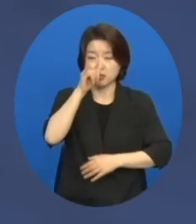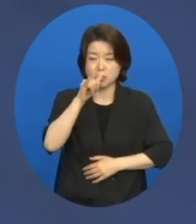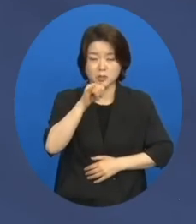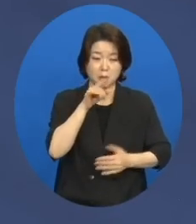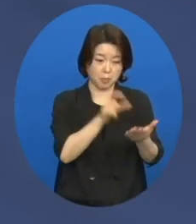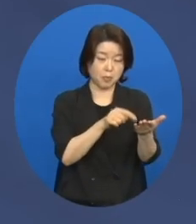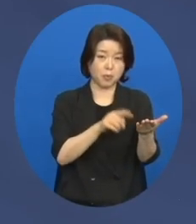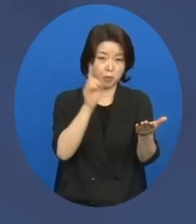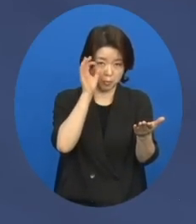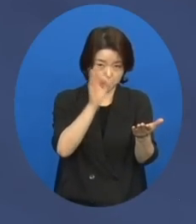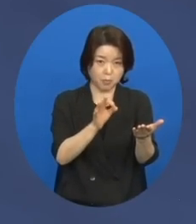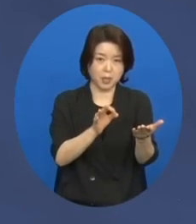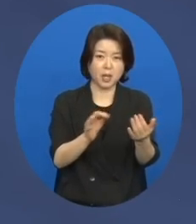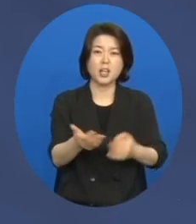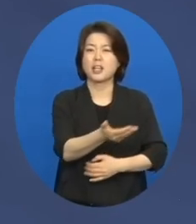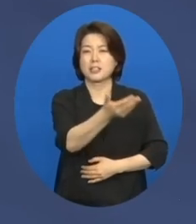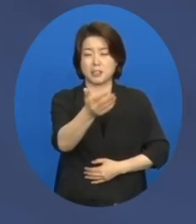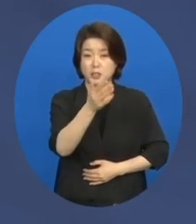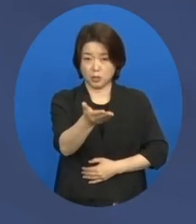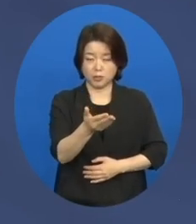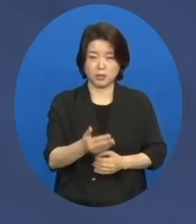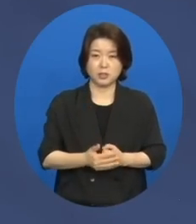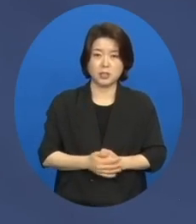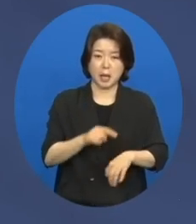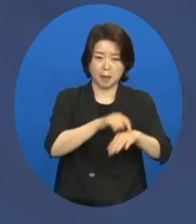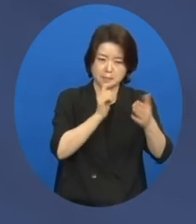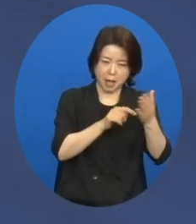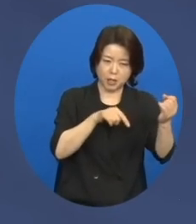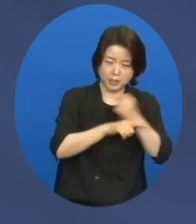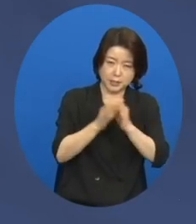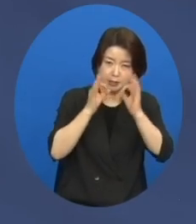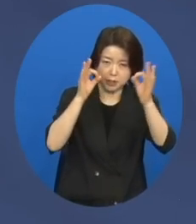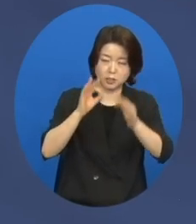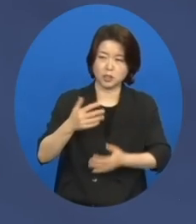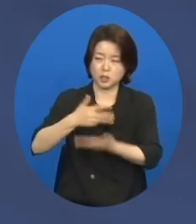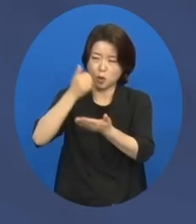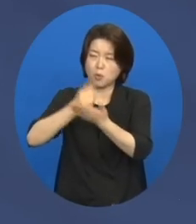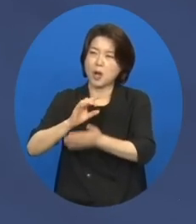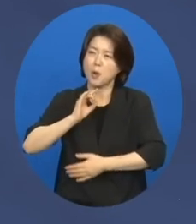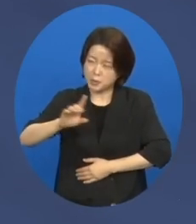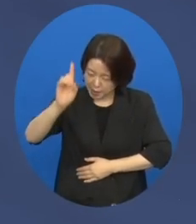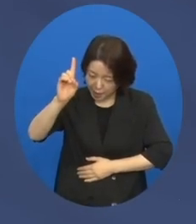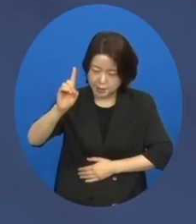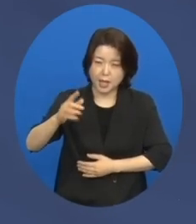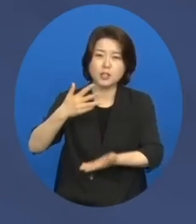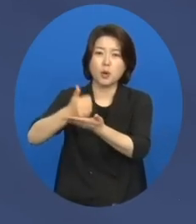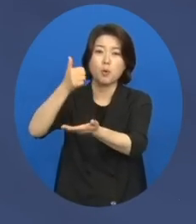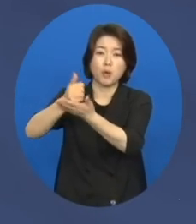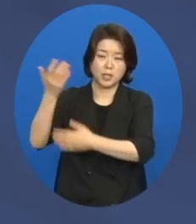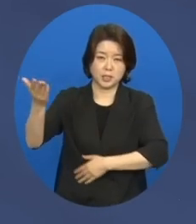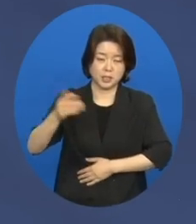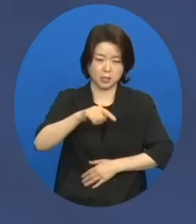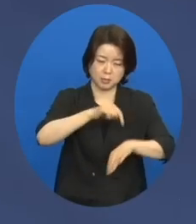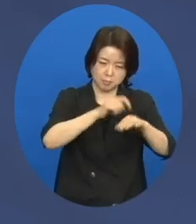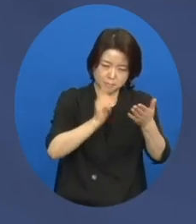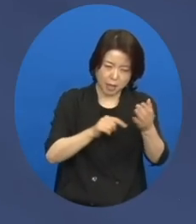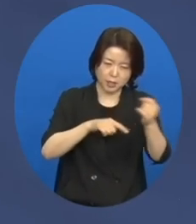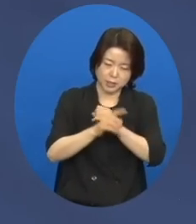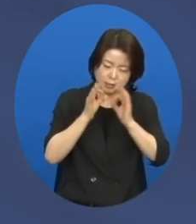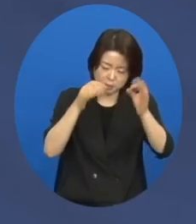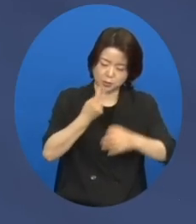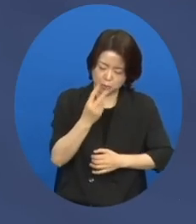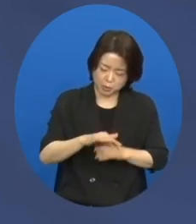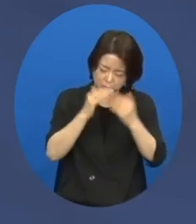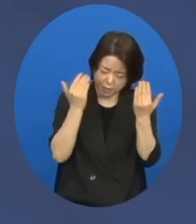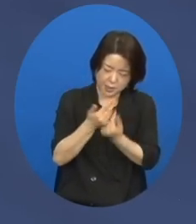이렇게 말씀해요. 너는 마음과 뜻과 정성, 여호와는 오직 한 분 하나님 여호와시니 너는 마음과 뜻과 정성과 목숨 다해서